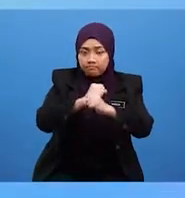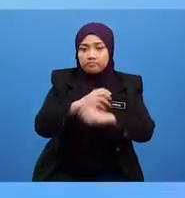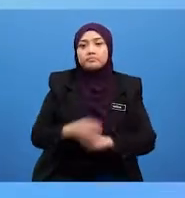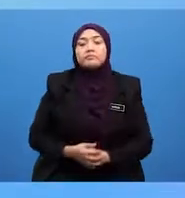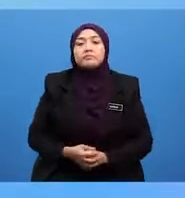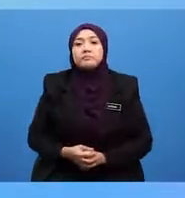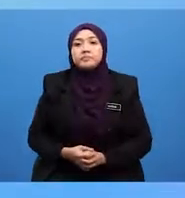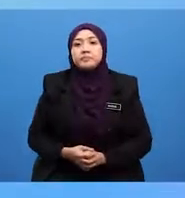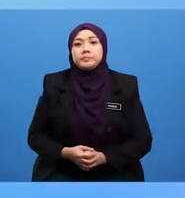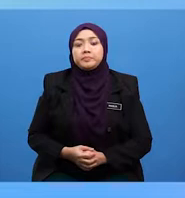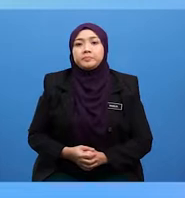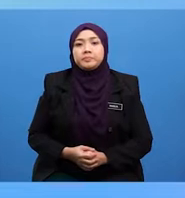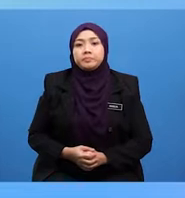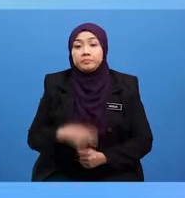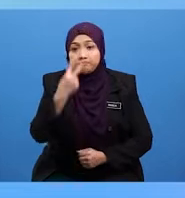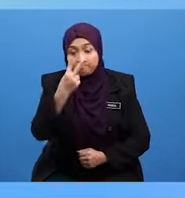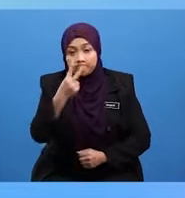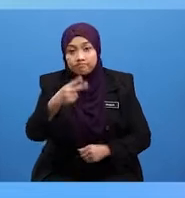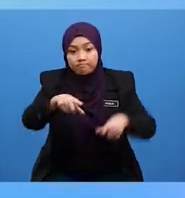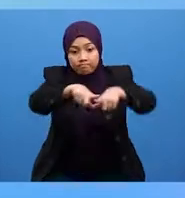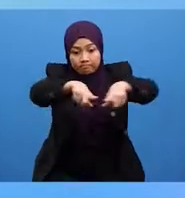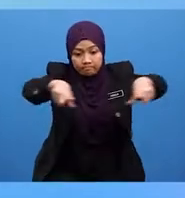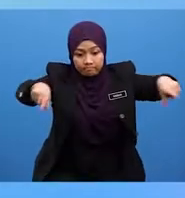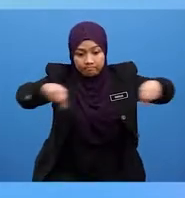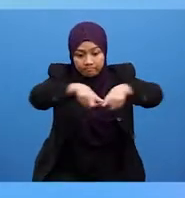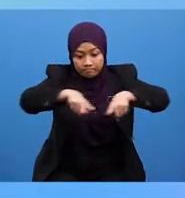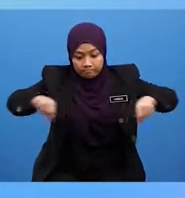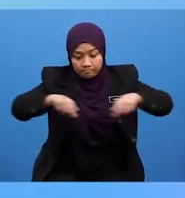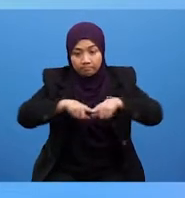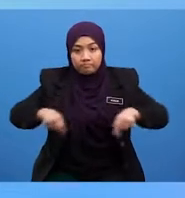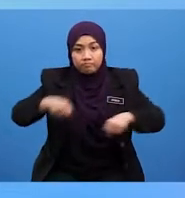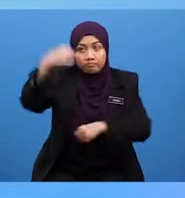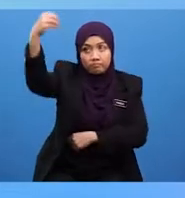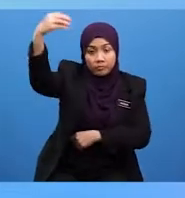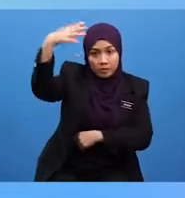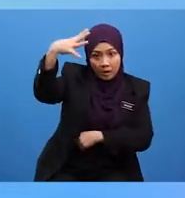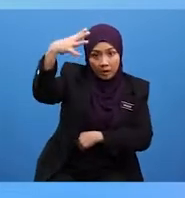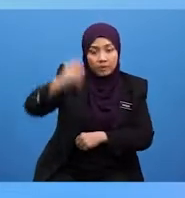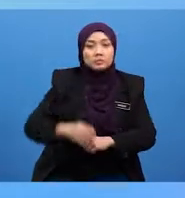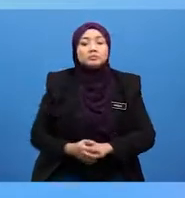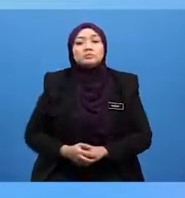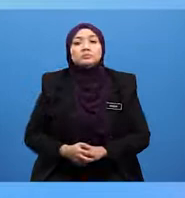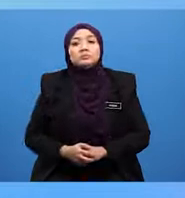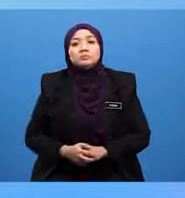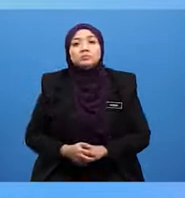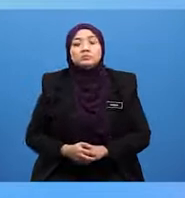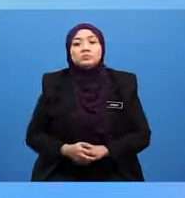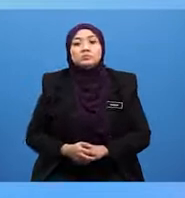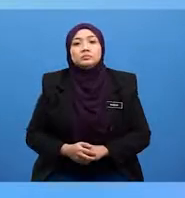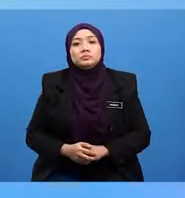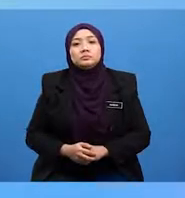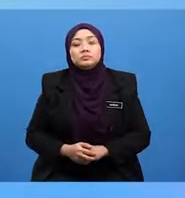Seterusnya, panel suria. Panel suria dapat dihasilkan dengan